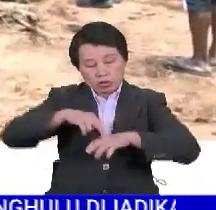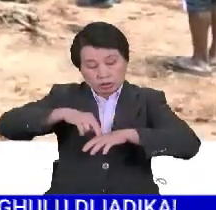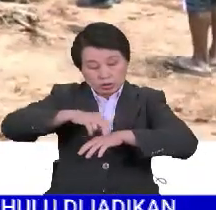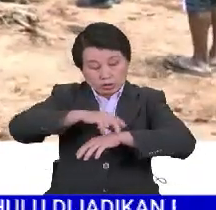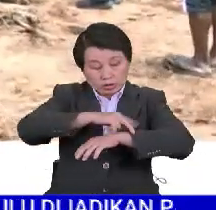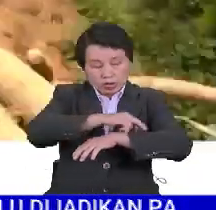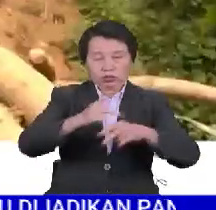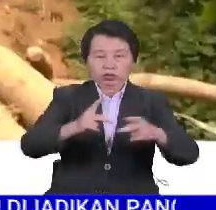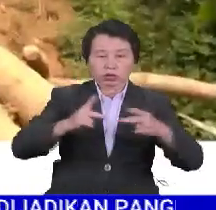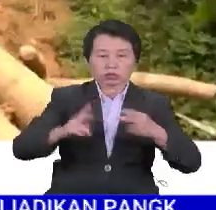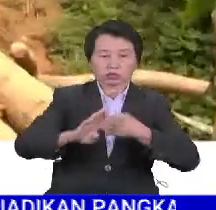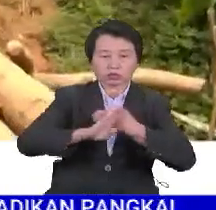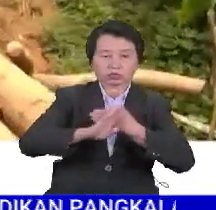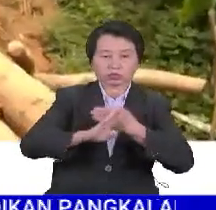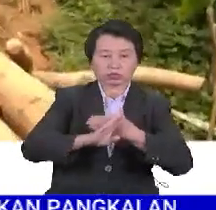kawasan berisiko.